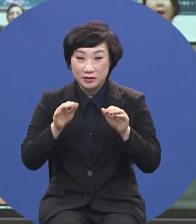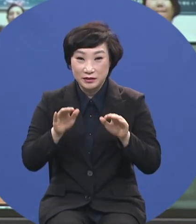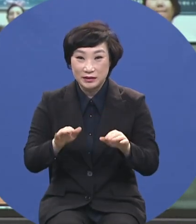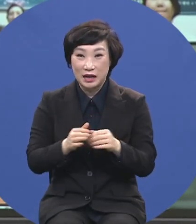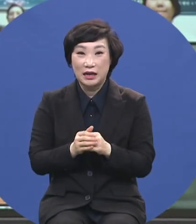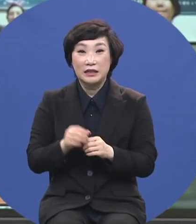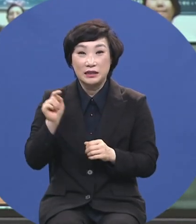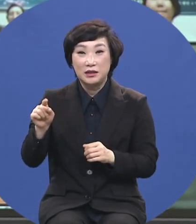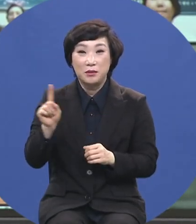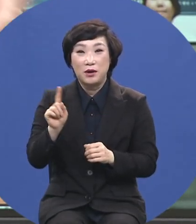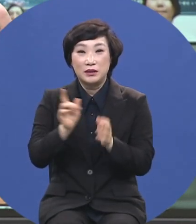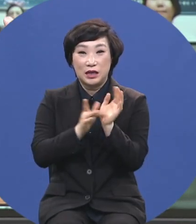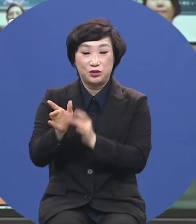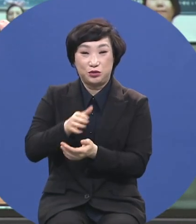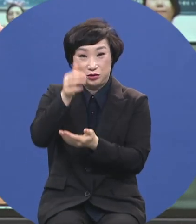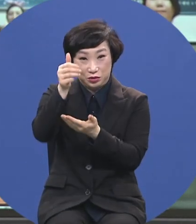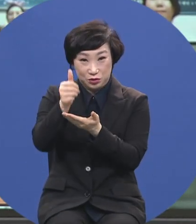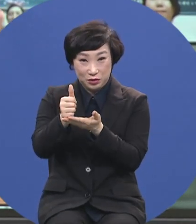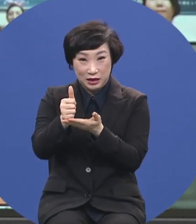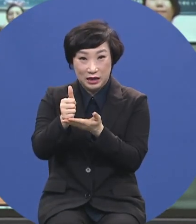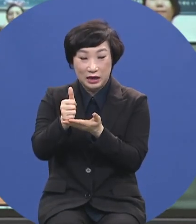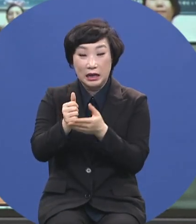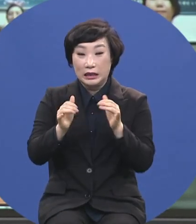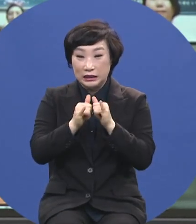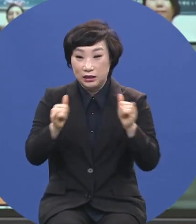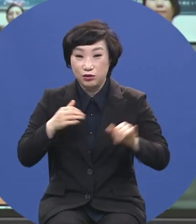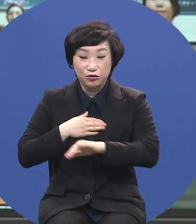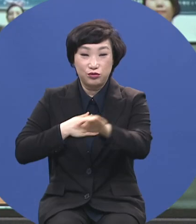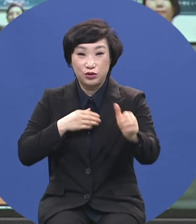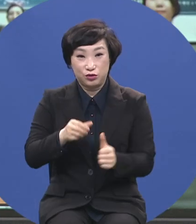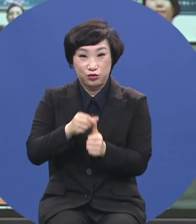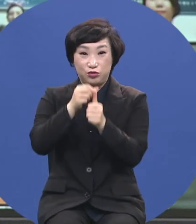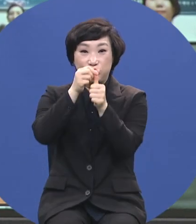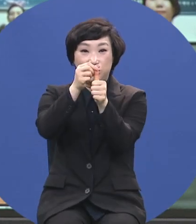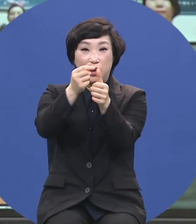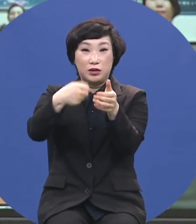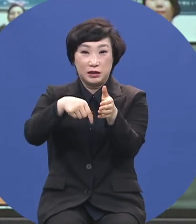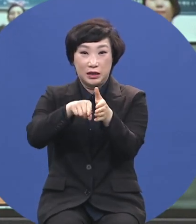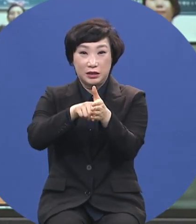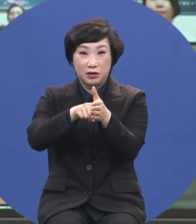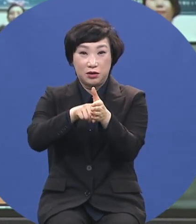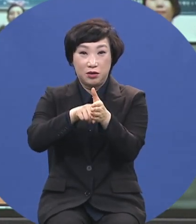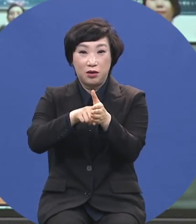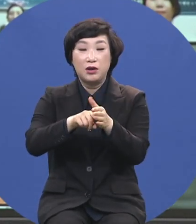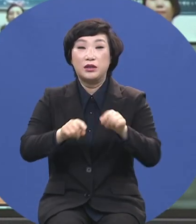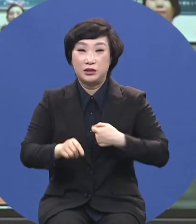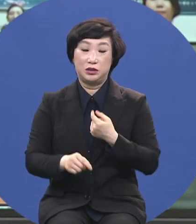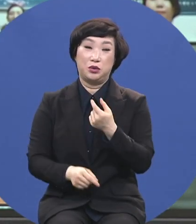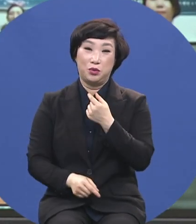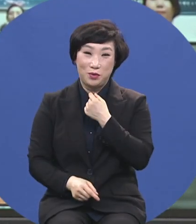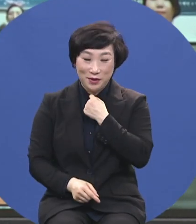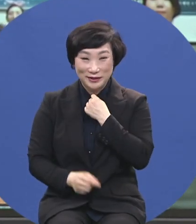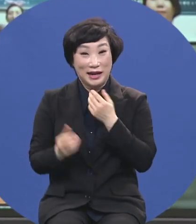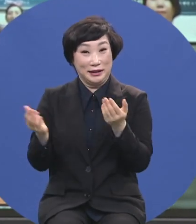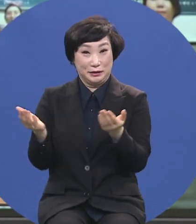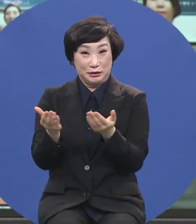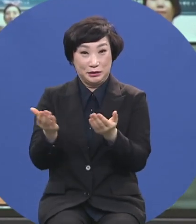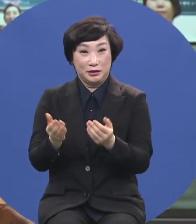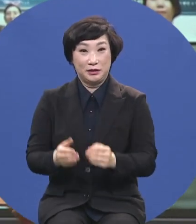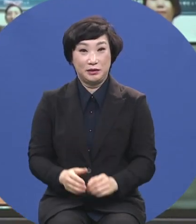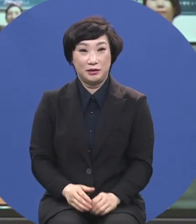그러므로 이것은 예수 그리스도께서 인류 구원을 위해서 자원하신